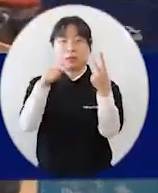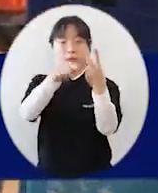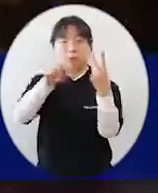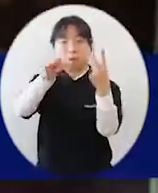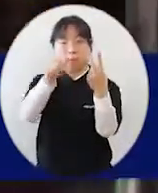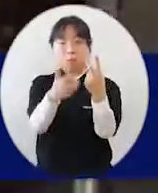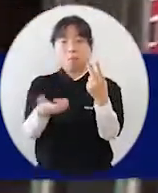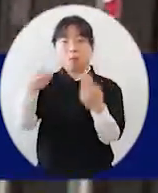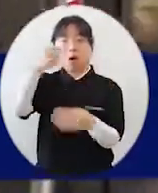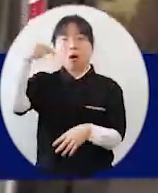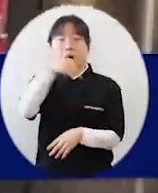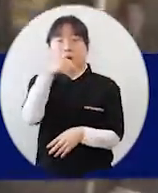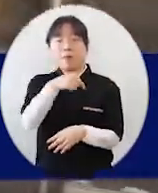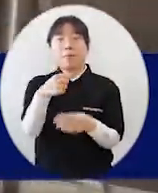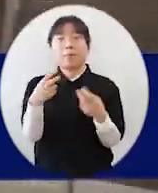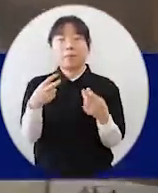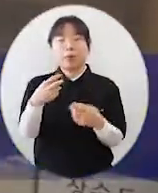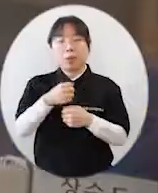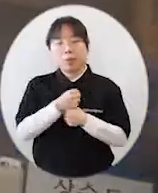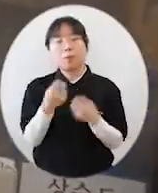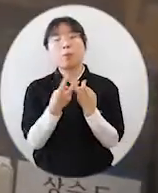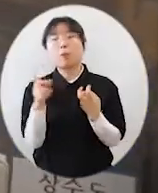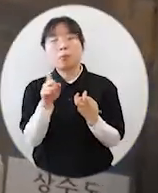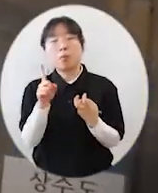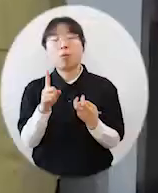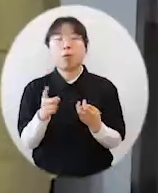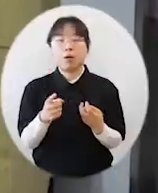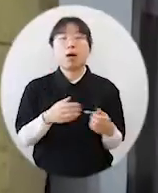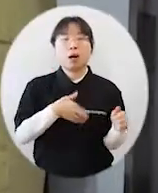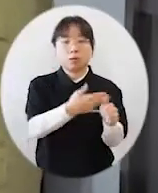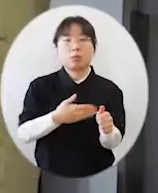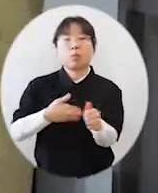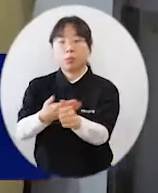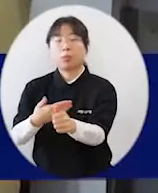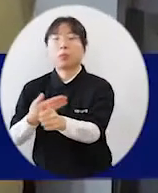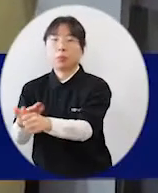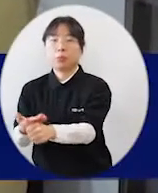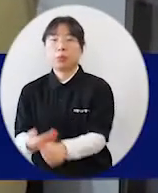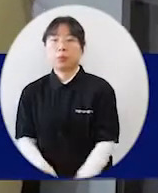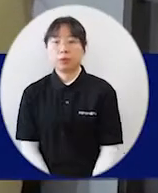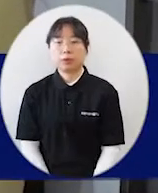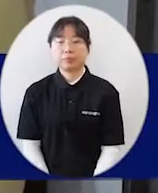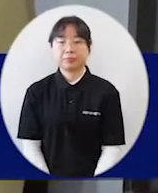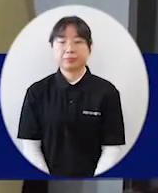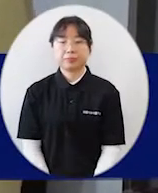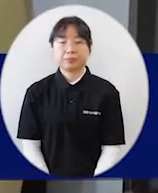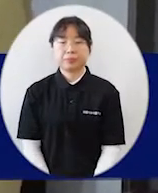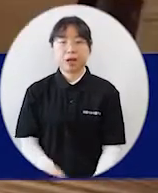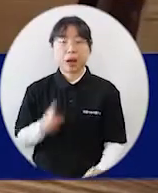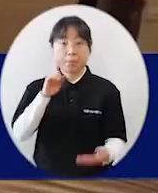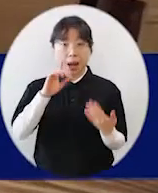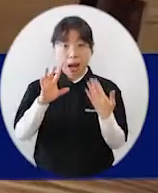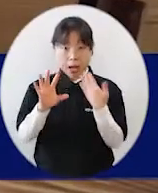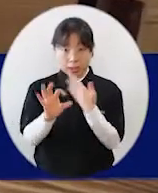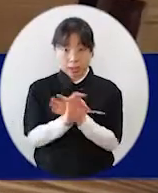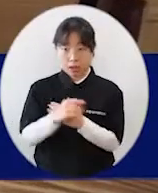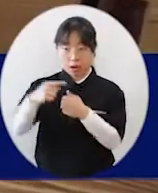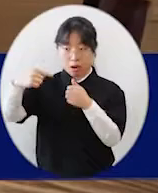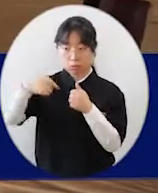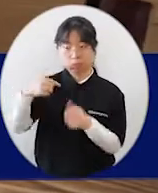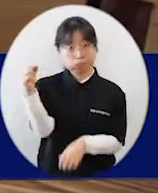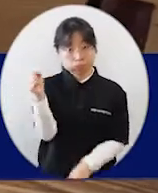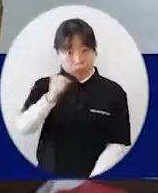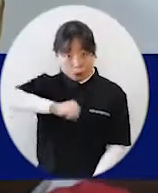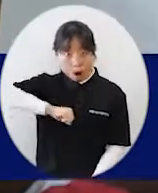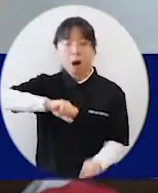진행해 시민들의 안내를 두었습니다 외형 씨는 특별점검을 통해 방역 수칙 준수를 지도하고